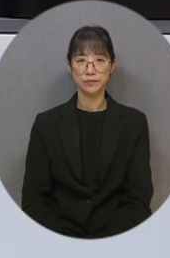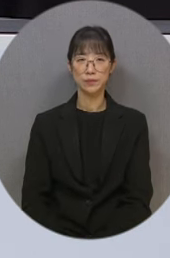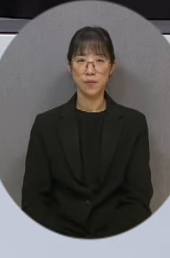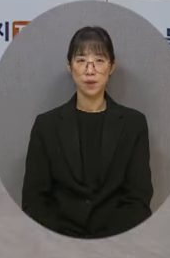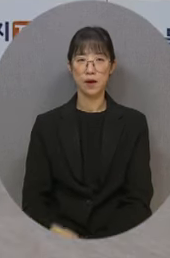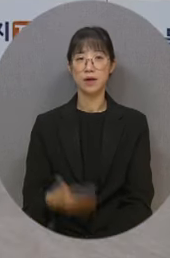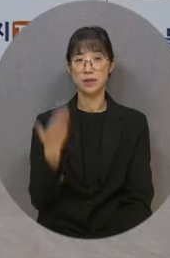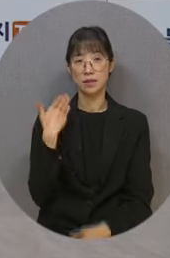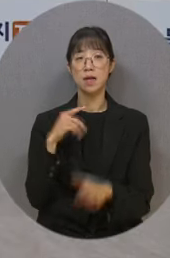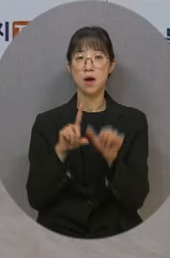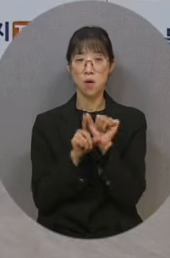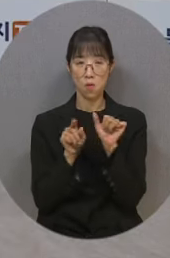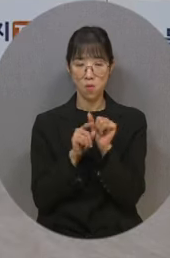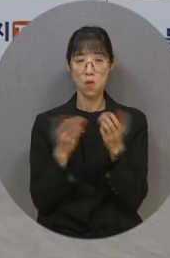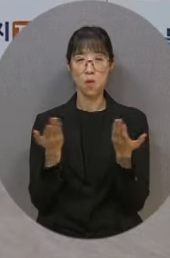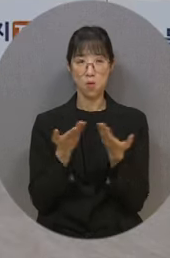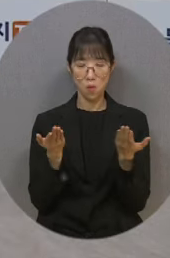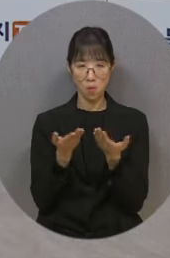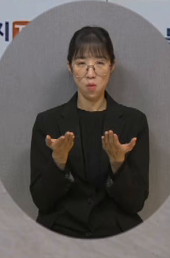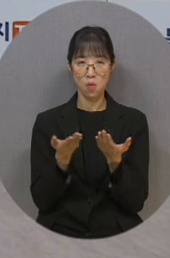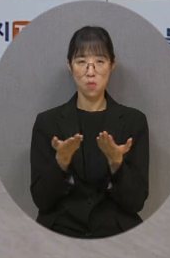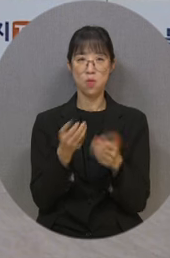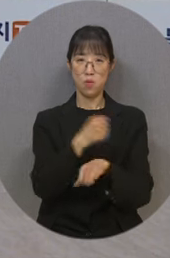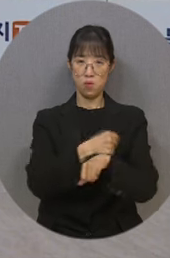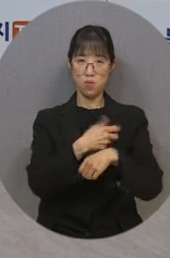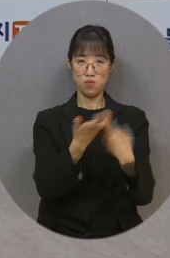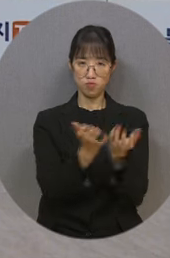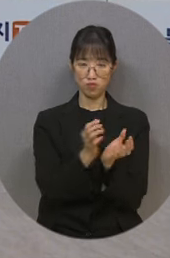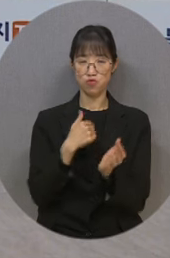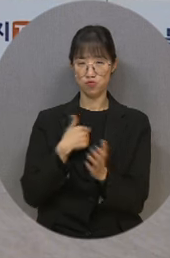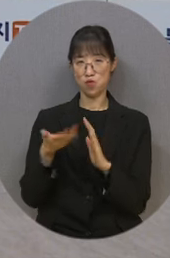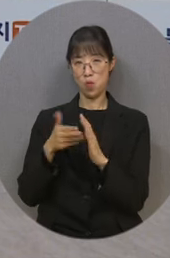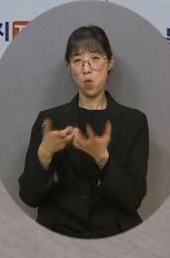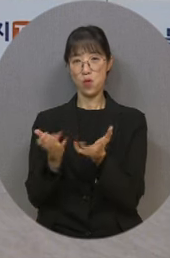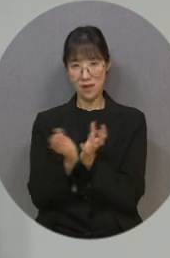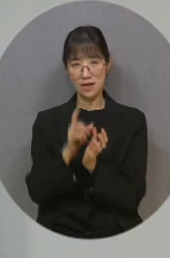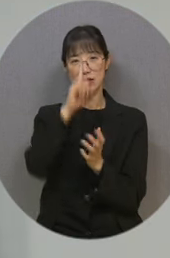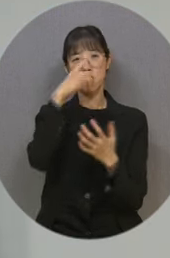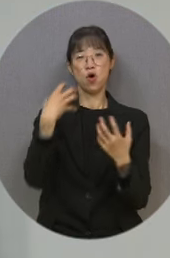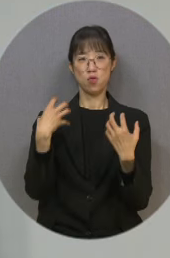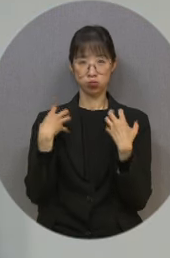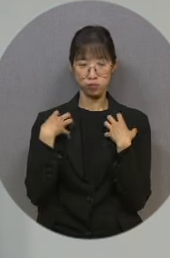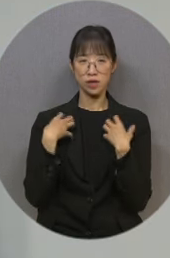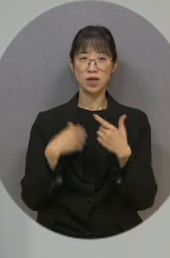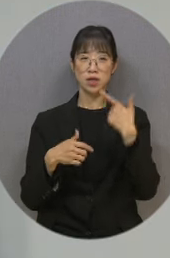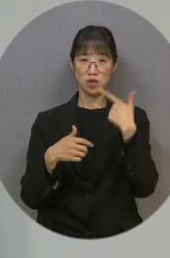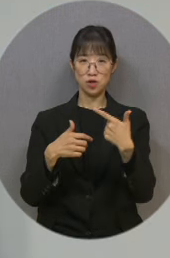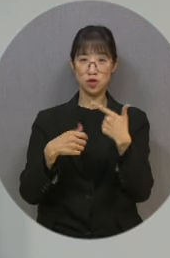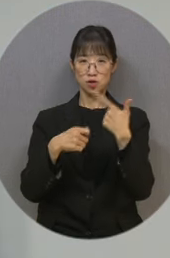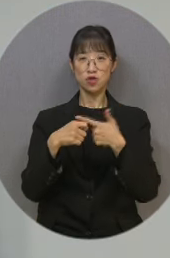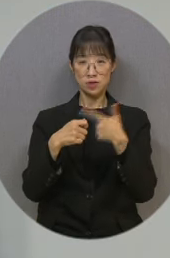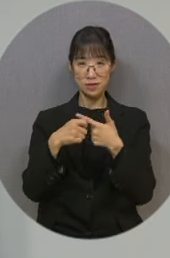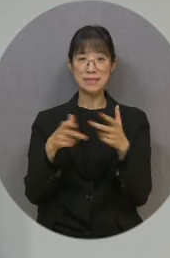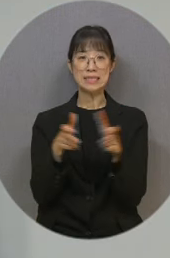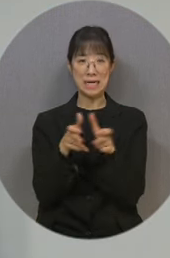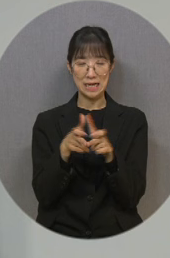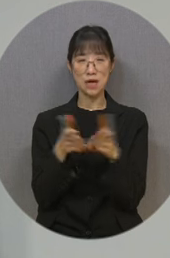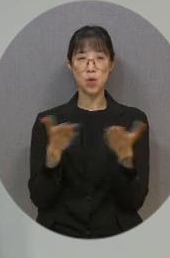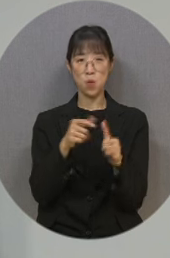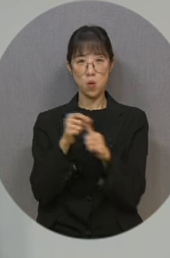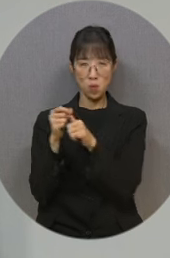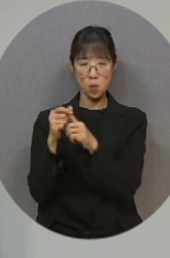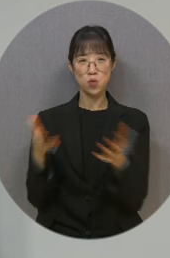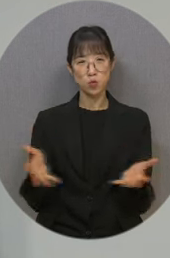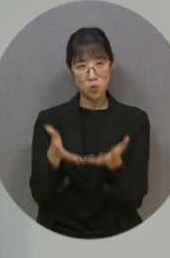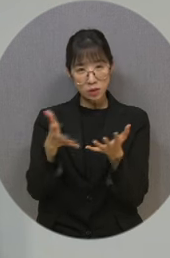지난 5월 달에 이제 고용노동부고 저희 고용공단 그 정부에서 제 6차 장애인 고용 촉진